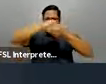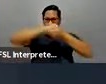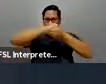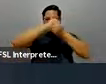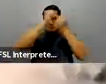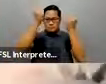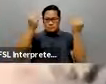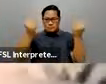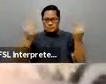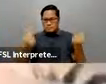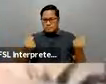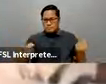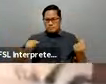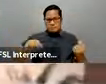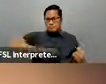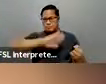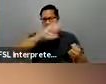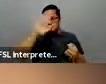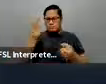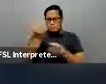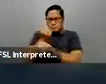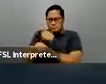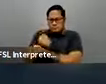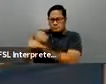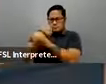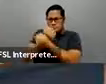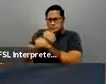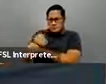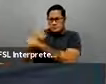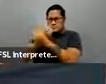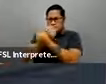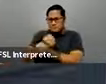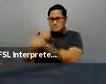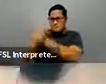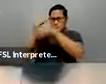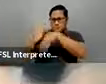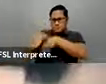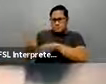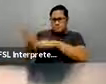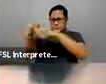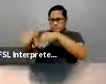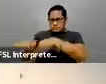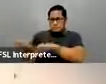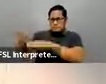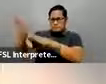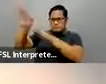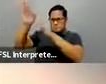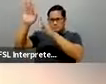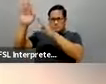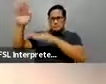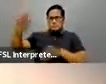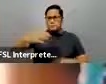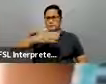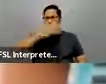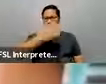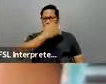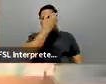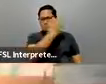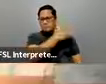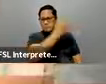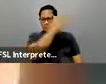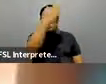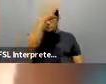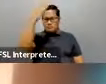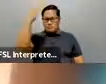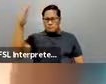sa manlulupin, di ka pasisigil, sa nagatang tutok sa simoy at sa langit